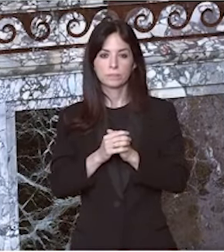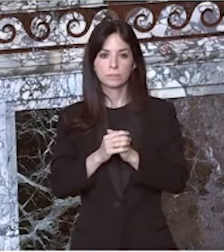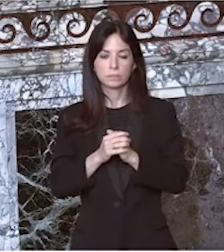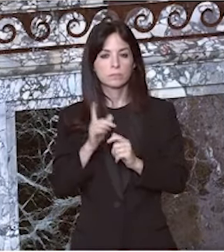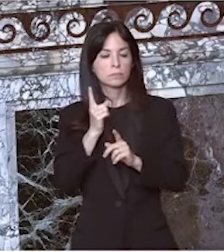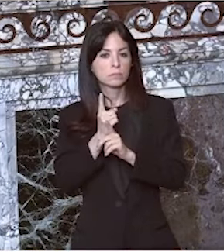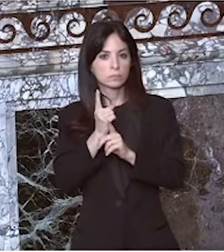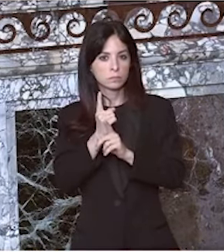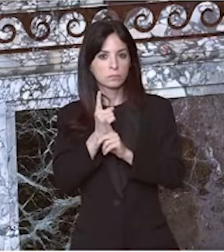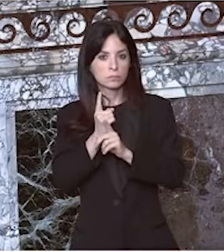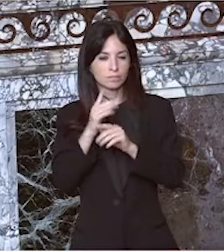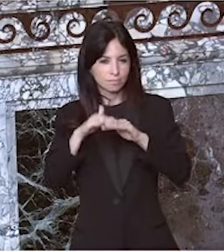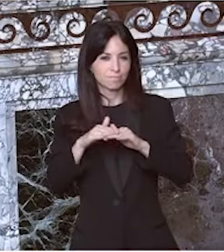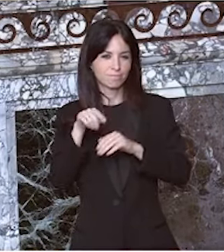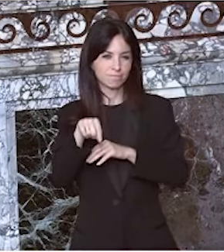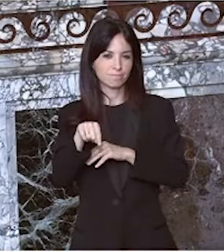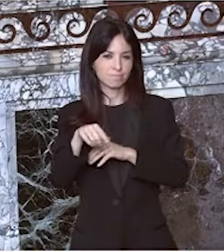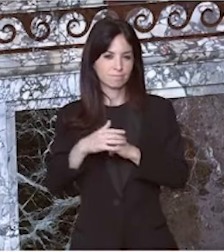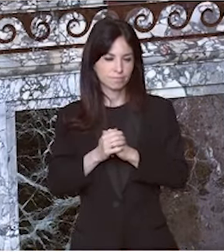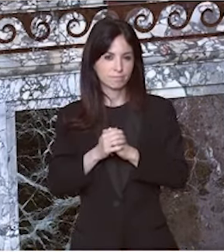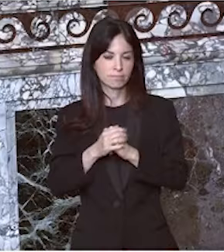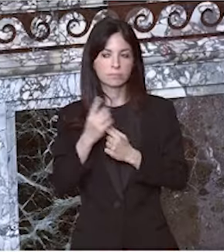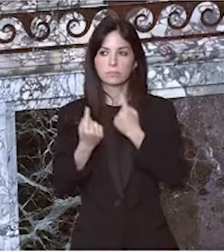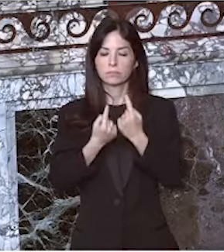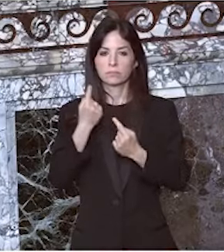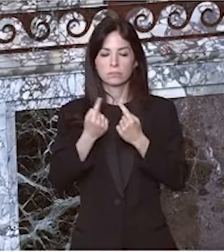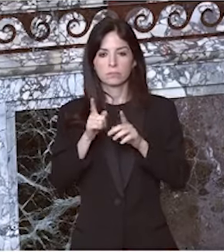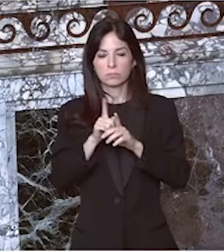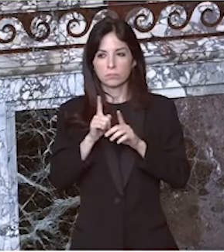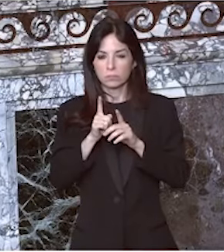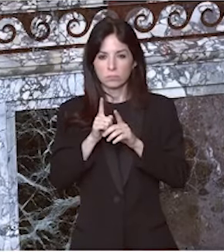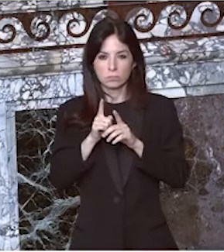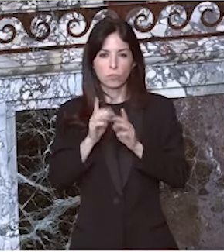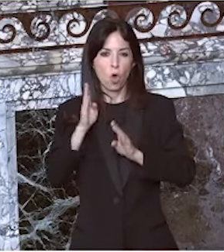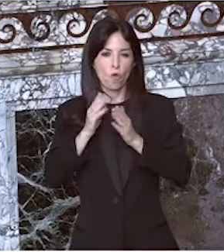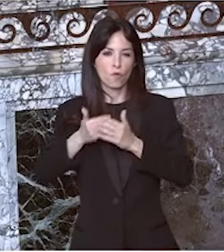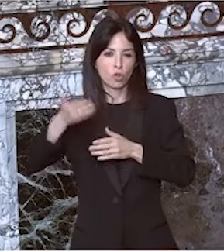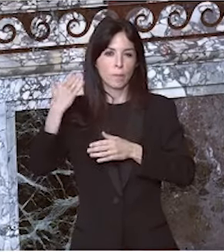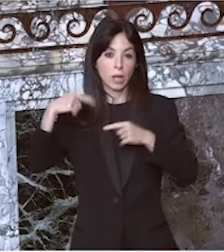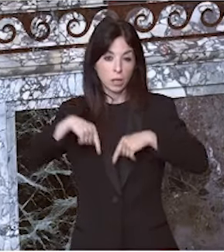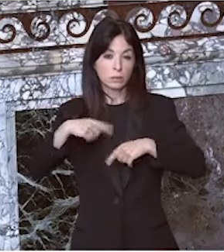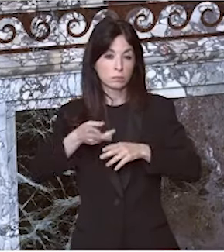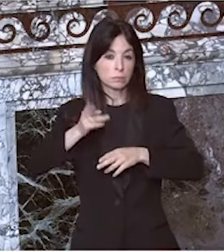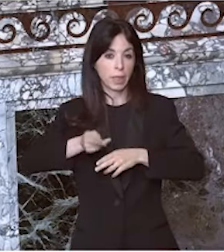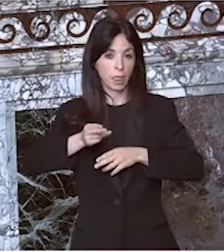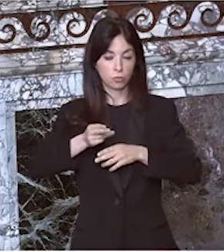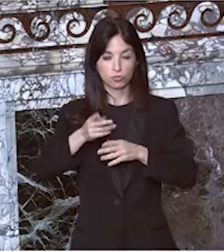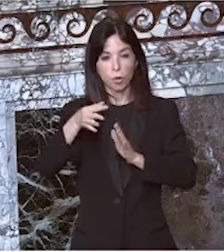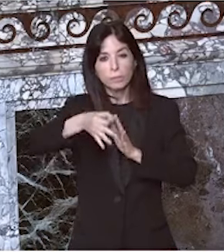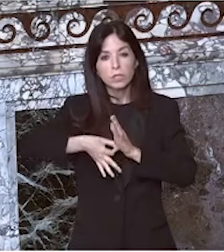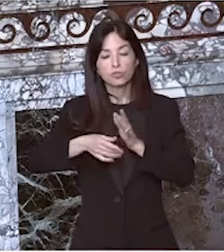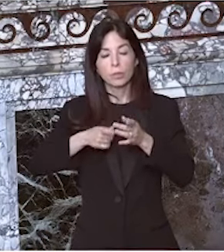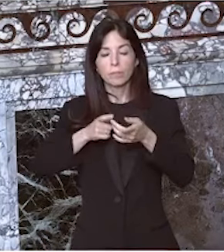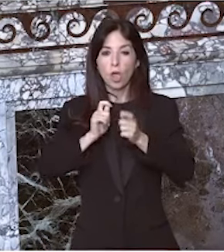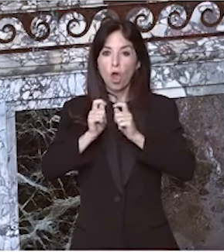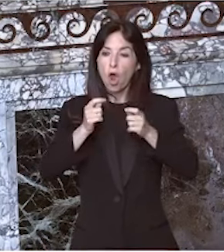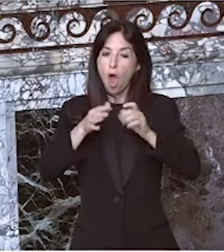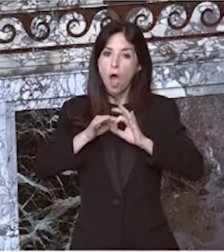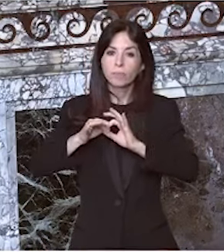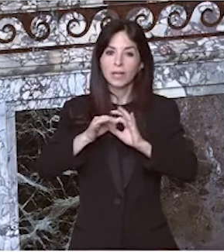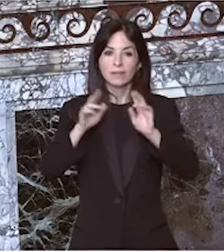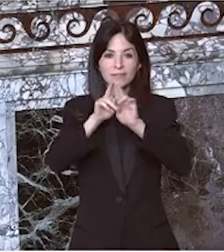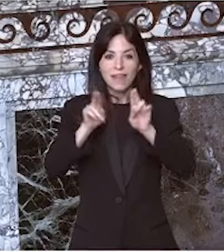Vanno dunque salvaguardati. In un quadro più arduo che in passato, quei principi di cooperazione internazionale e quell'insieme